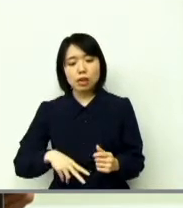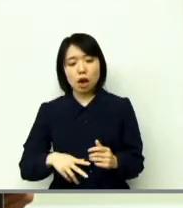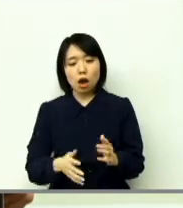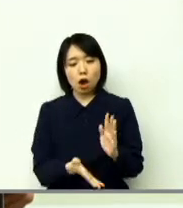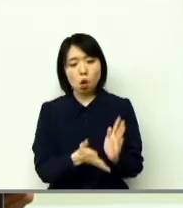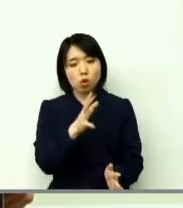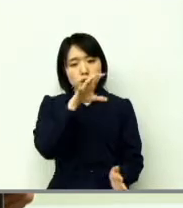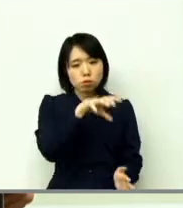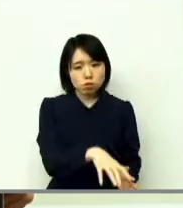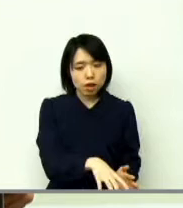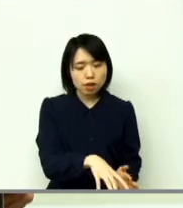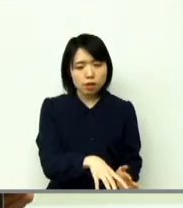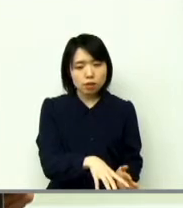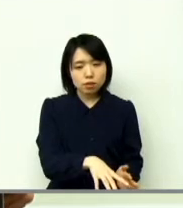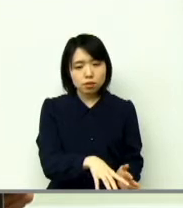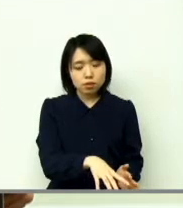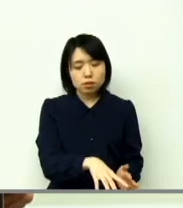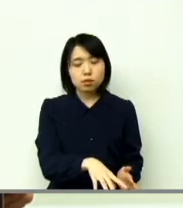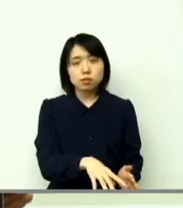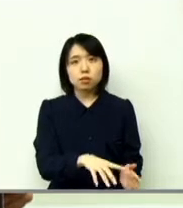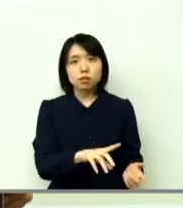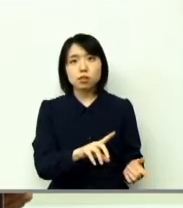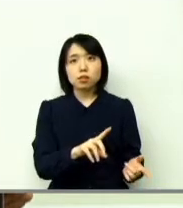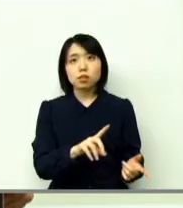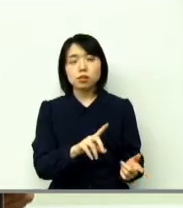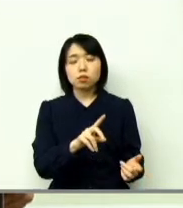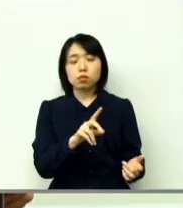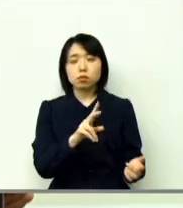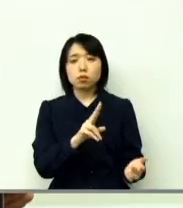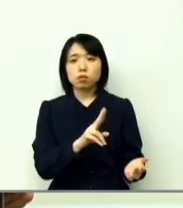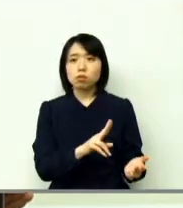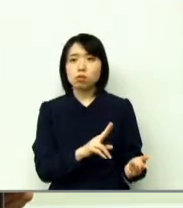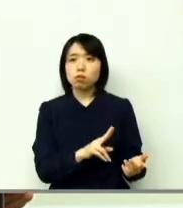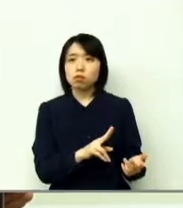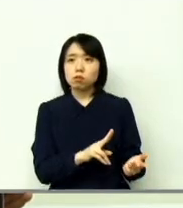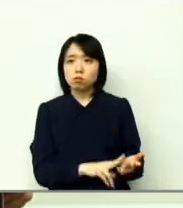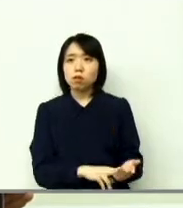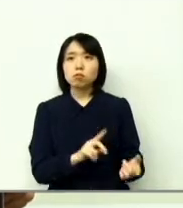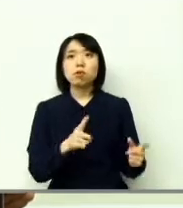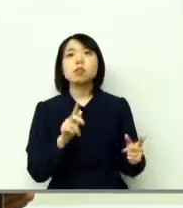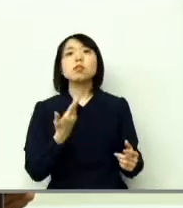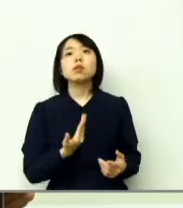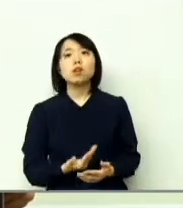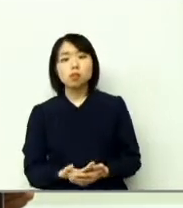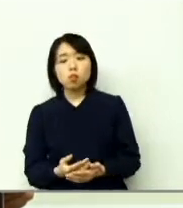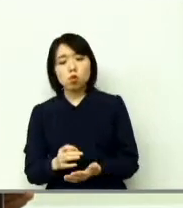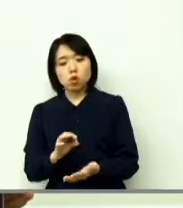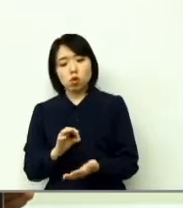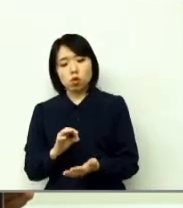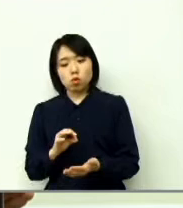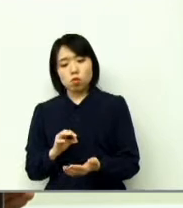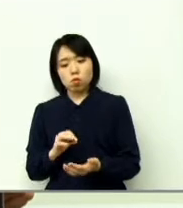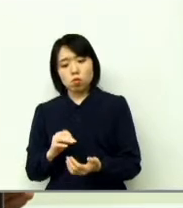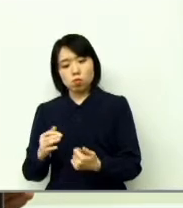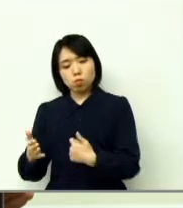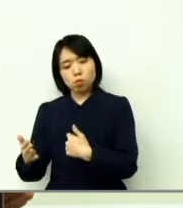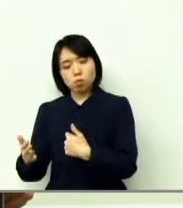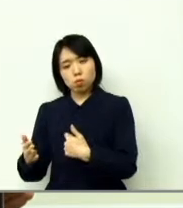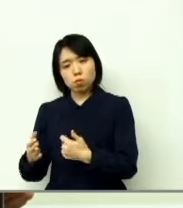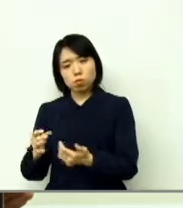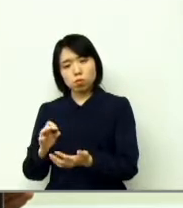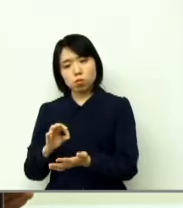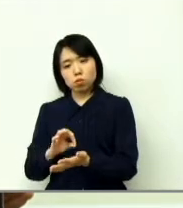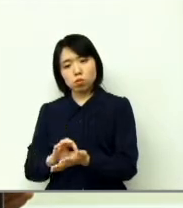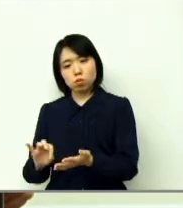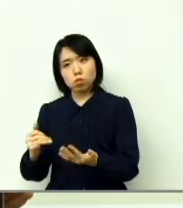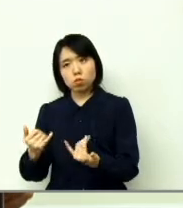、利用者負担の軽減でそのお金の補助が31年度からは